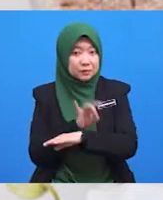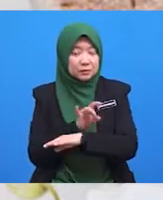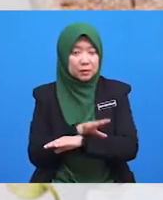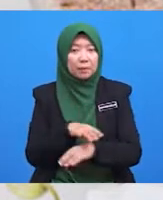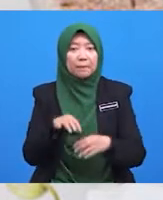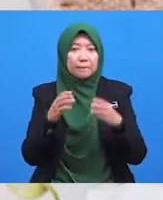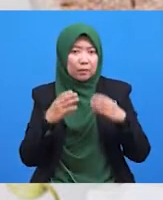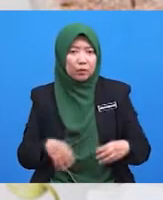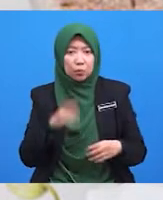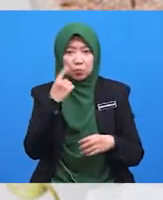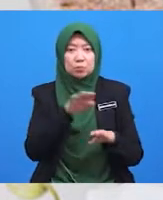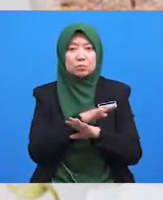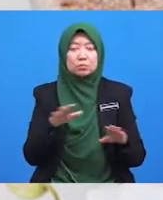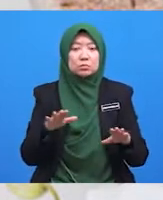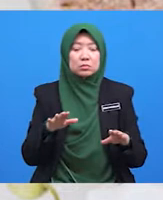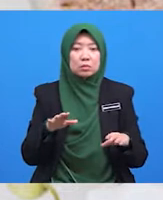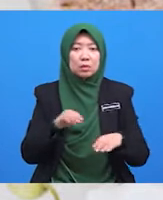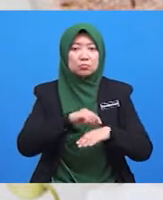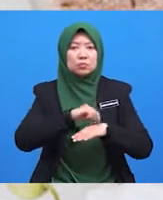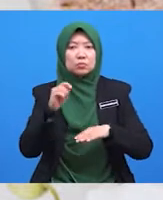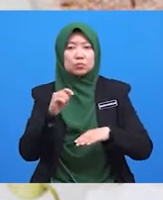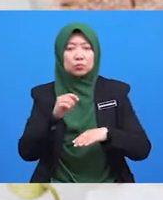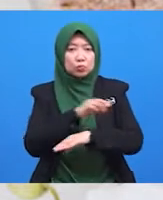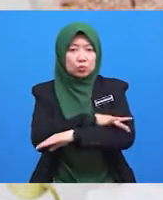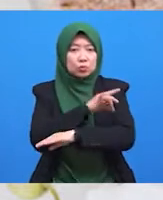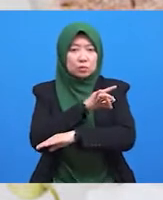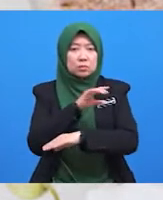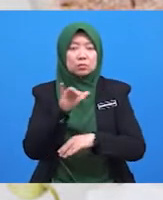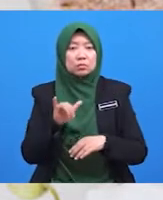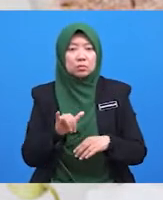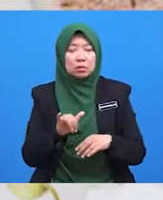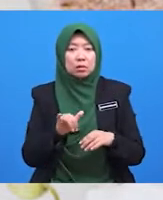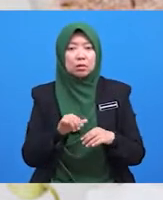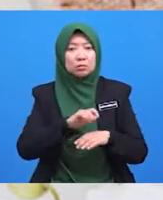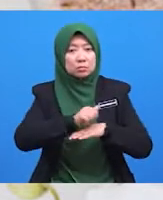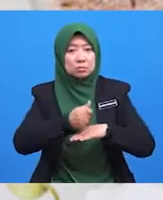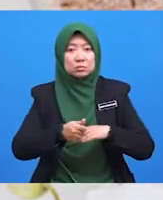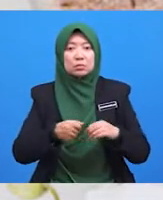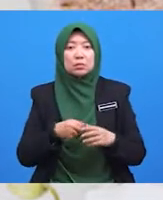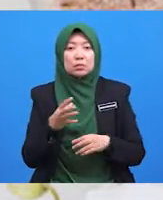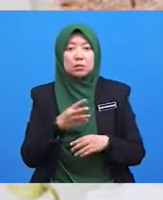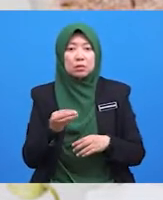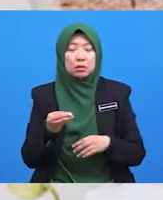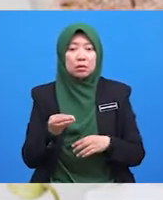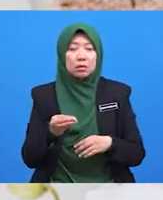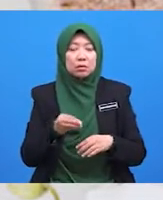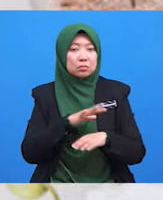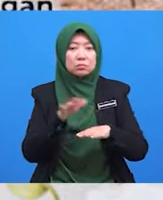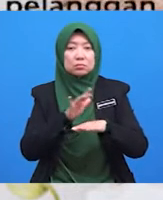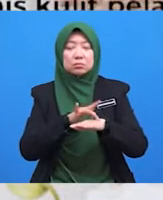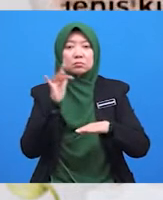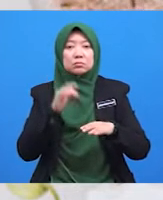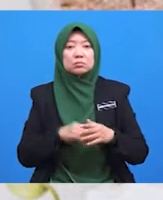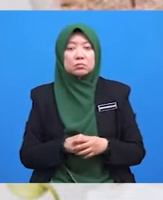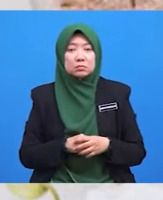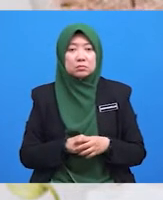Nasihat pelanggan untuk tidak mencabut kulit yang mengelupas dan elakkan menyentuh kulit selepas